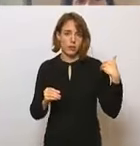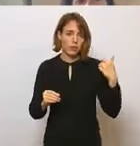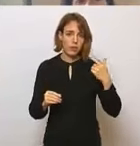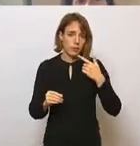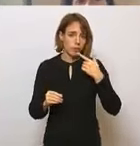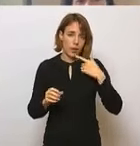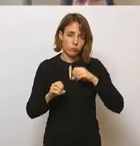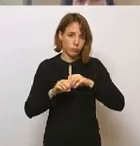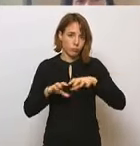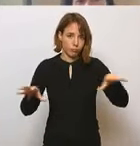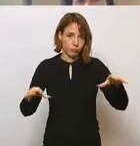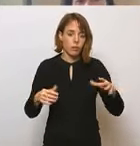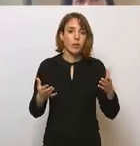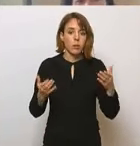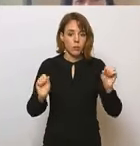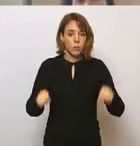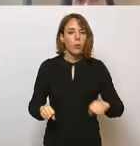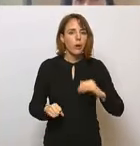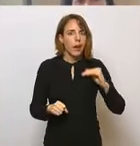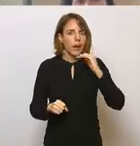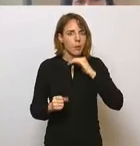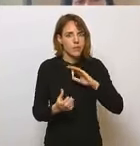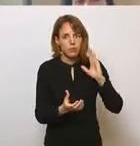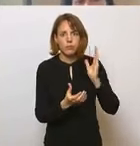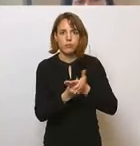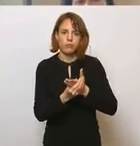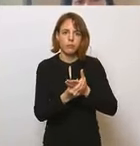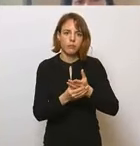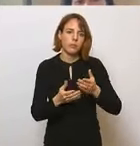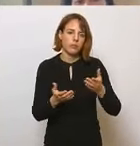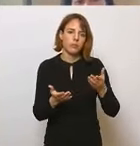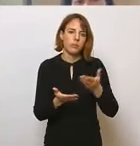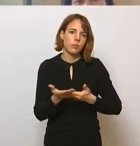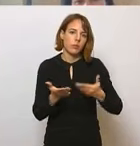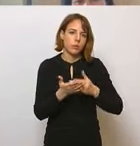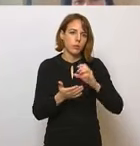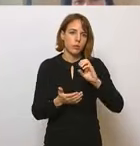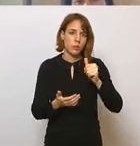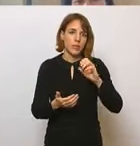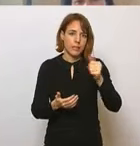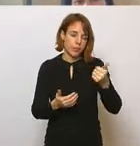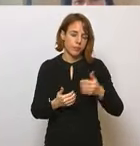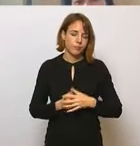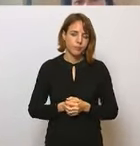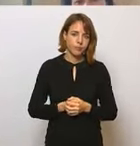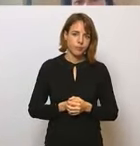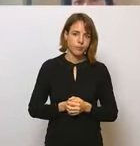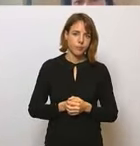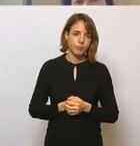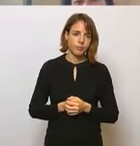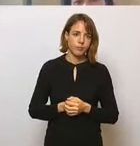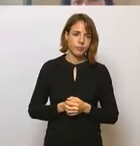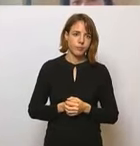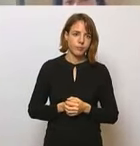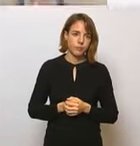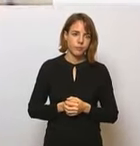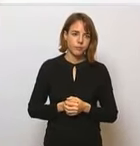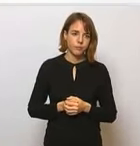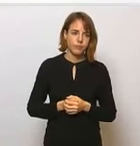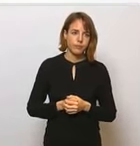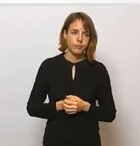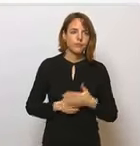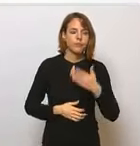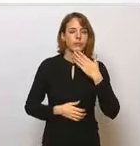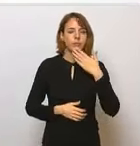facilement, extrêmement rapidement plutôt, dans le contexte du numérique. Si on n'a pas la vitesse, ça ne va pas. Merci